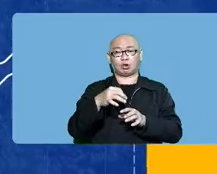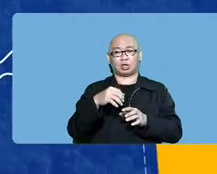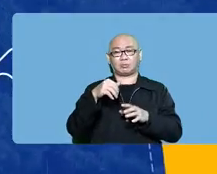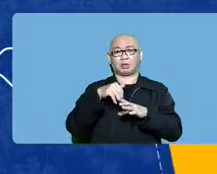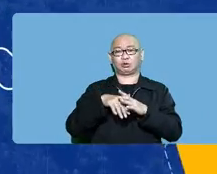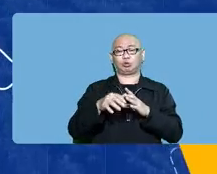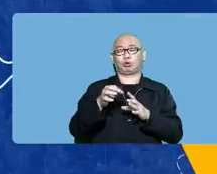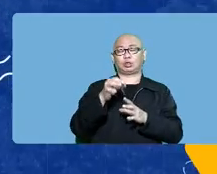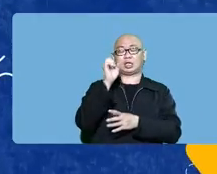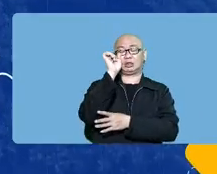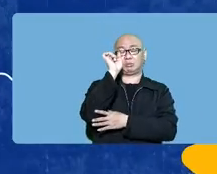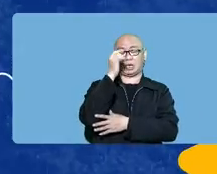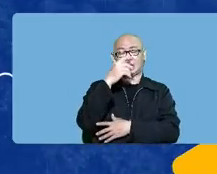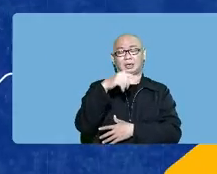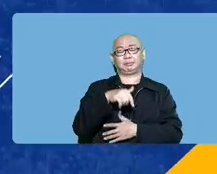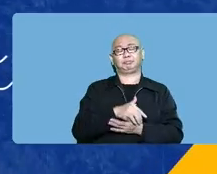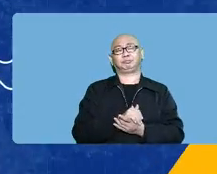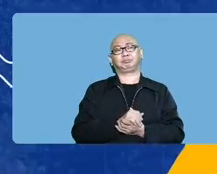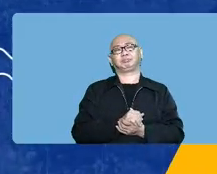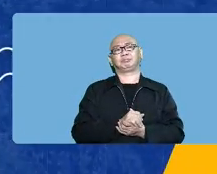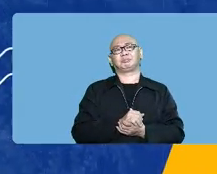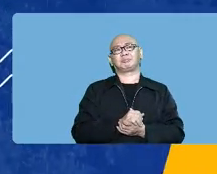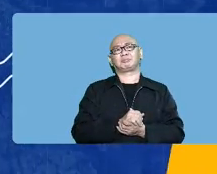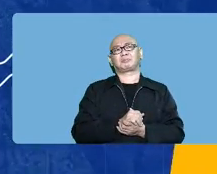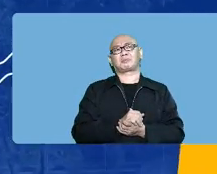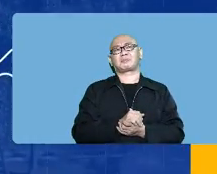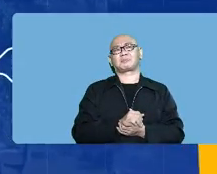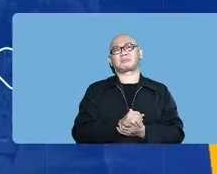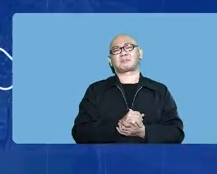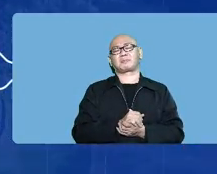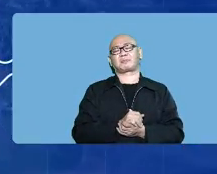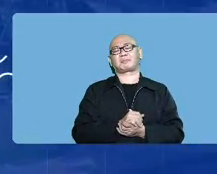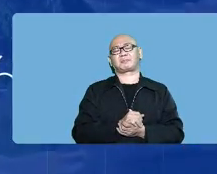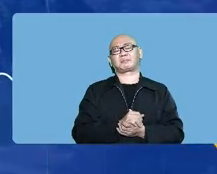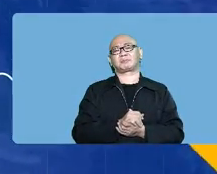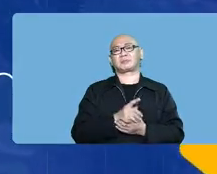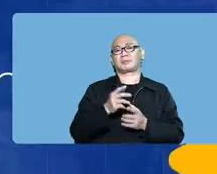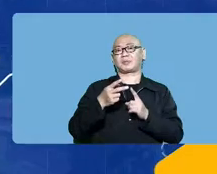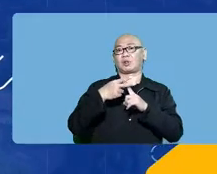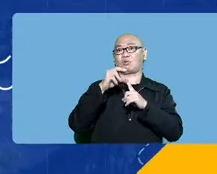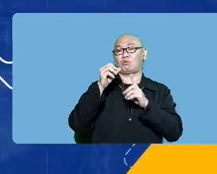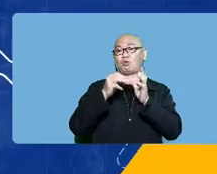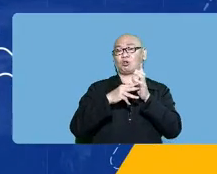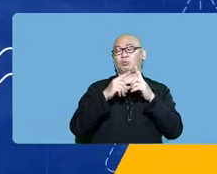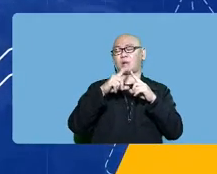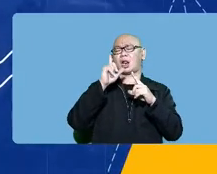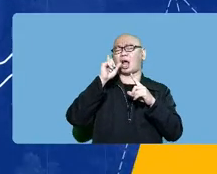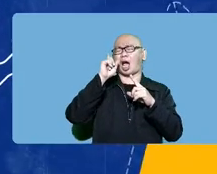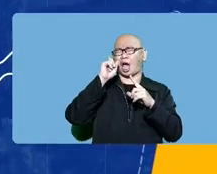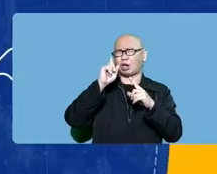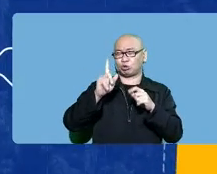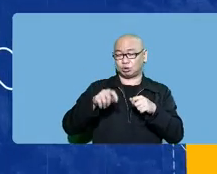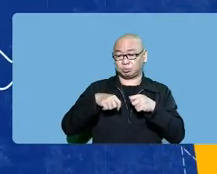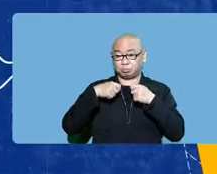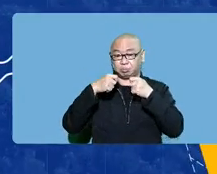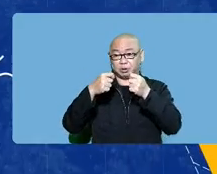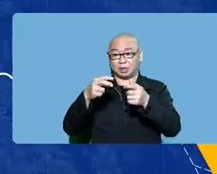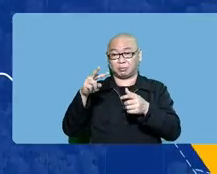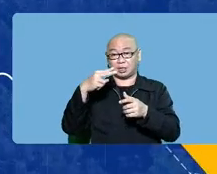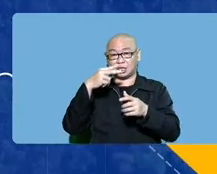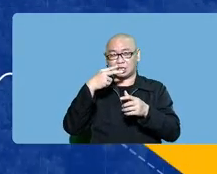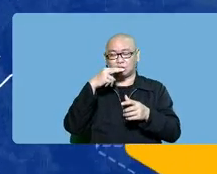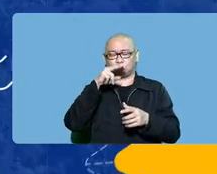kota Semarang. Berkah kelima sebagai bagian dari sistem formal harus diberikan perhatian yang